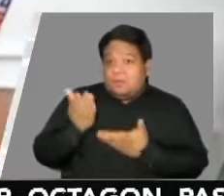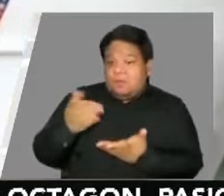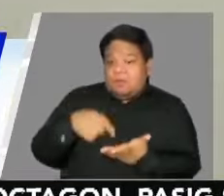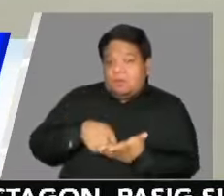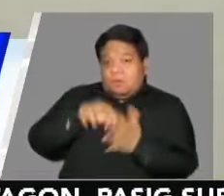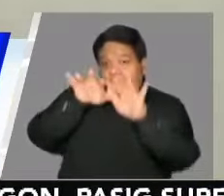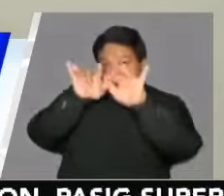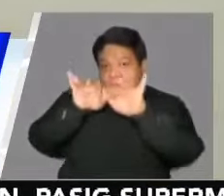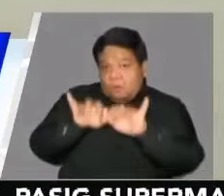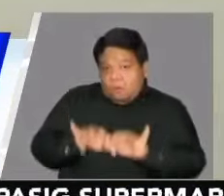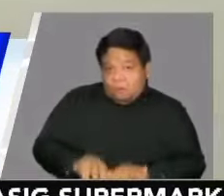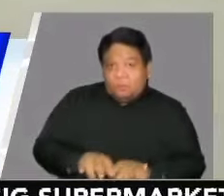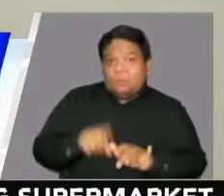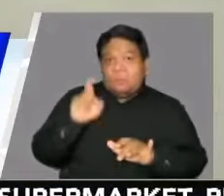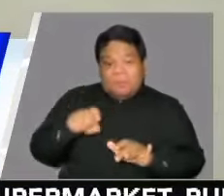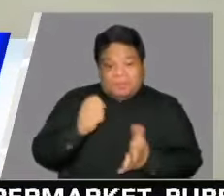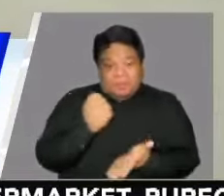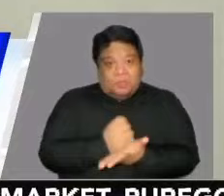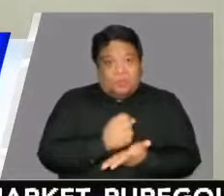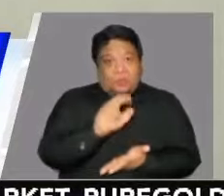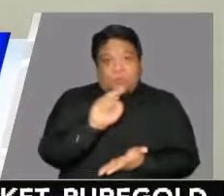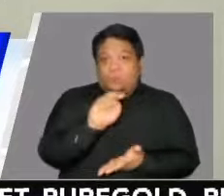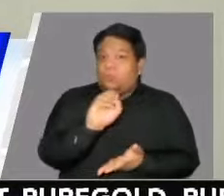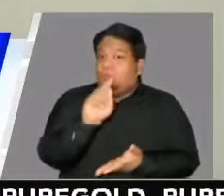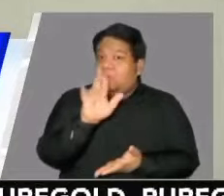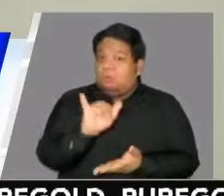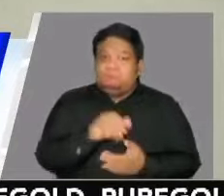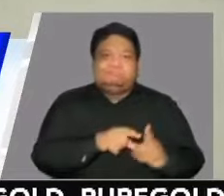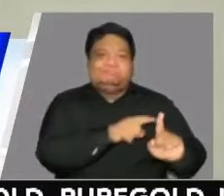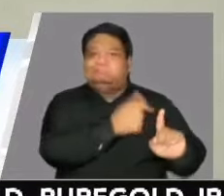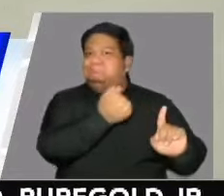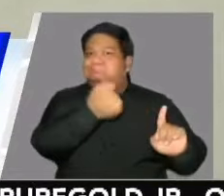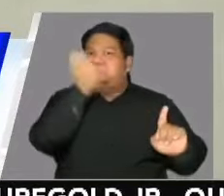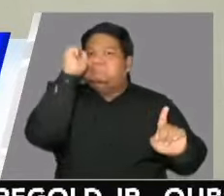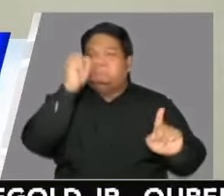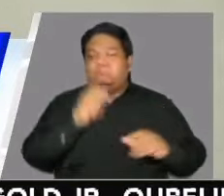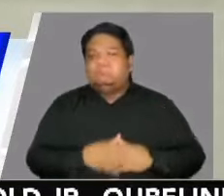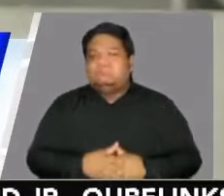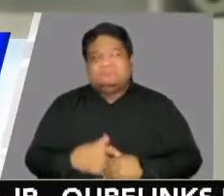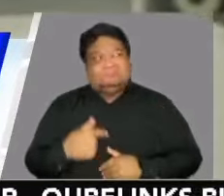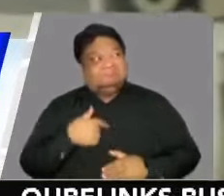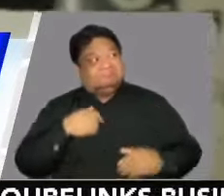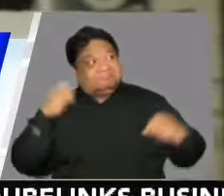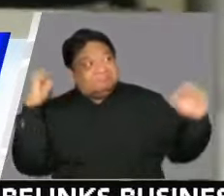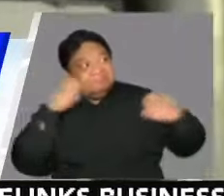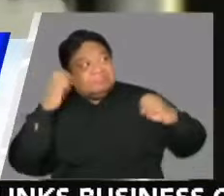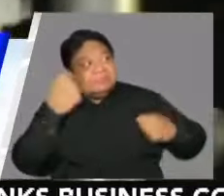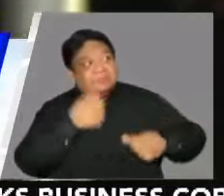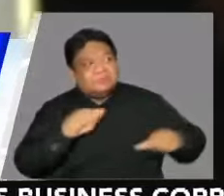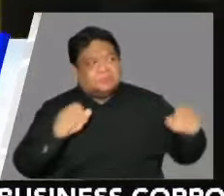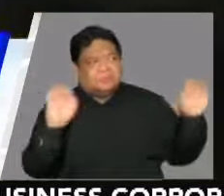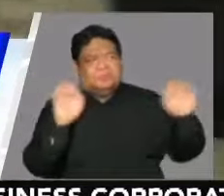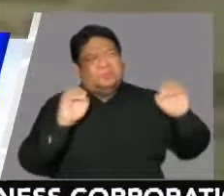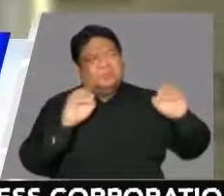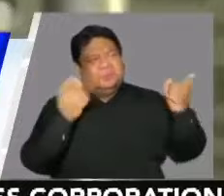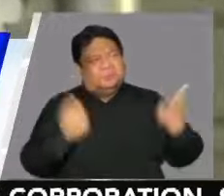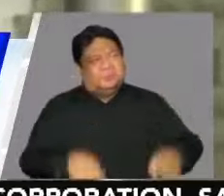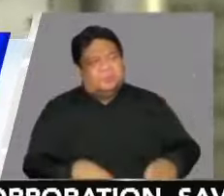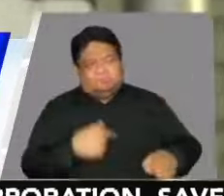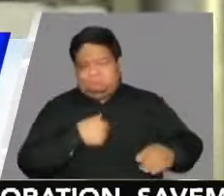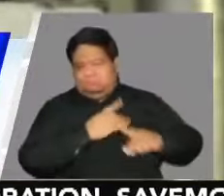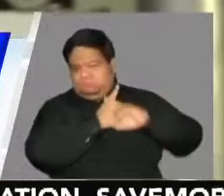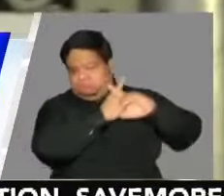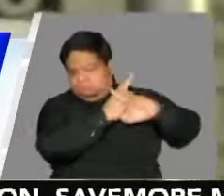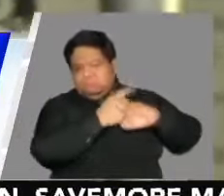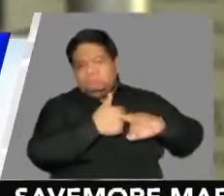LTO hindi niya ginawa I don't expect anything because walang mangyayari I would defend myself I will